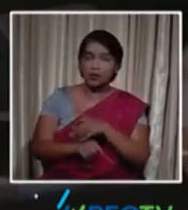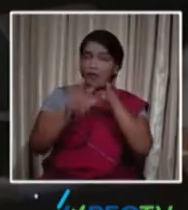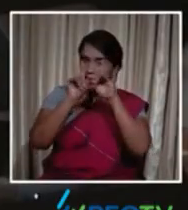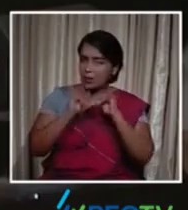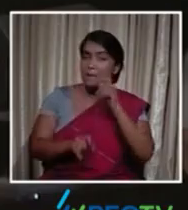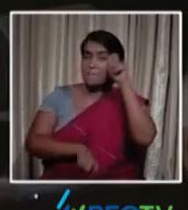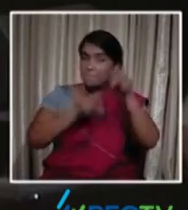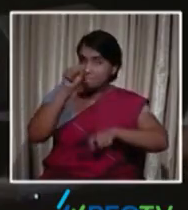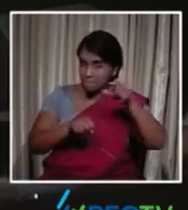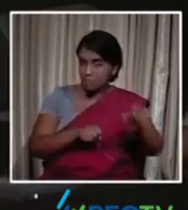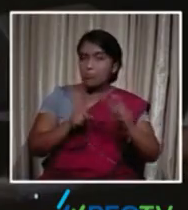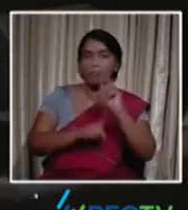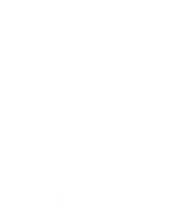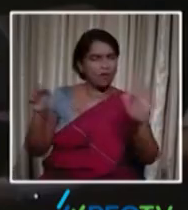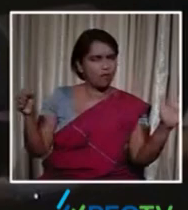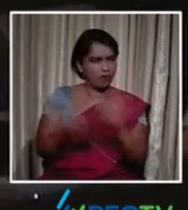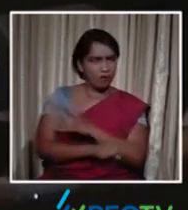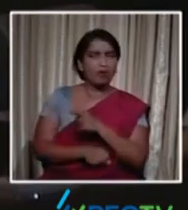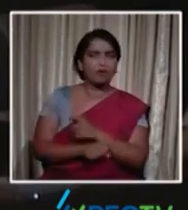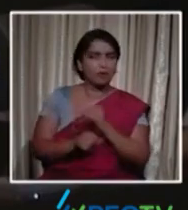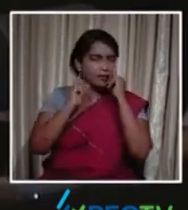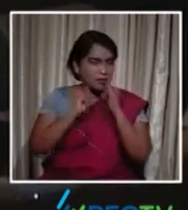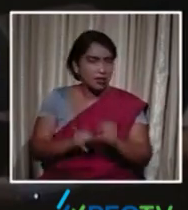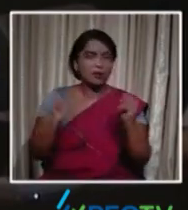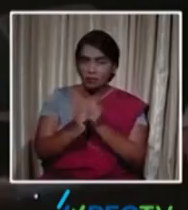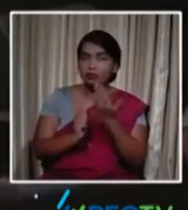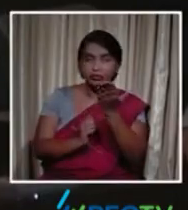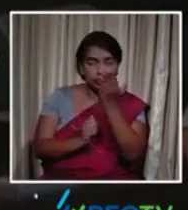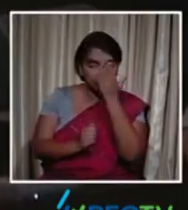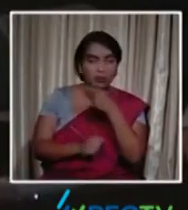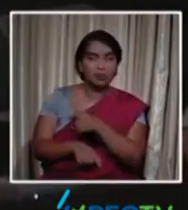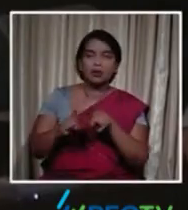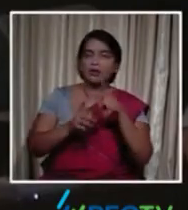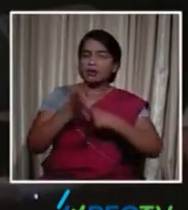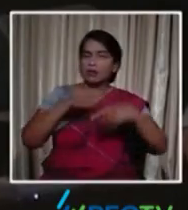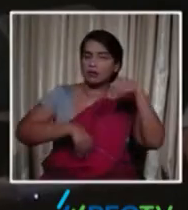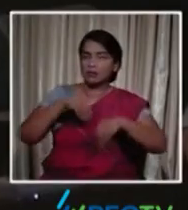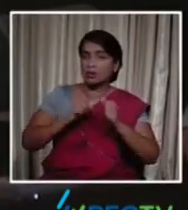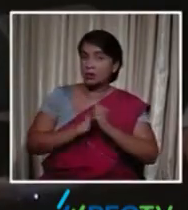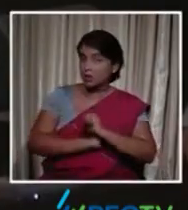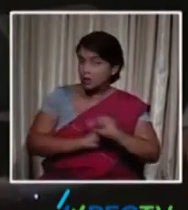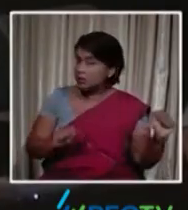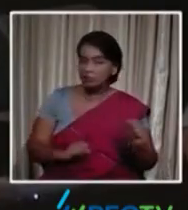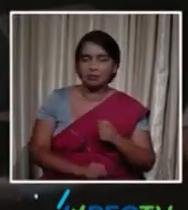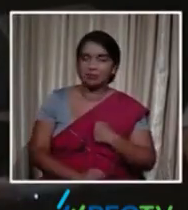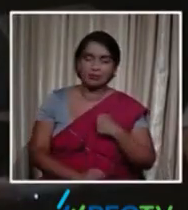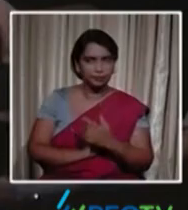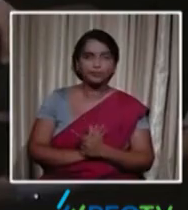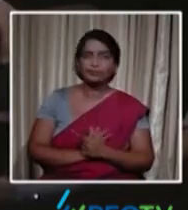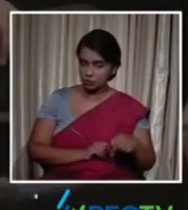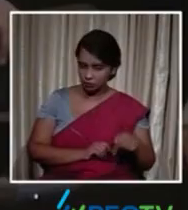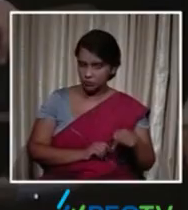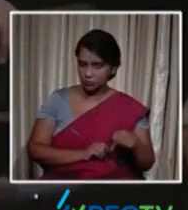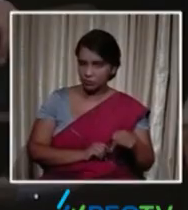අසිෂ්ඨ මිනිසුන්ගෙන් මේ පාර්ලිමේන්තුව පිරී තිබෙනවා. ඒ අසිෂ්ඨභාවයේ පිළිබිඹුන් මෙම මැතිවරණය සිදු නොවුණායයි කියා මා විශ්වාස කරන්නේ නැත.